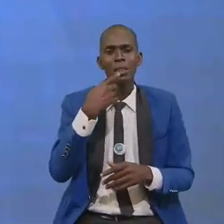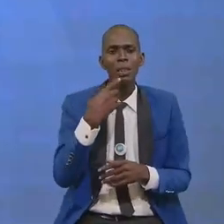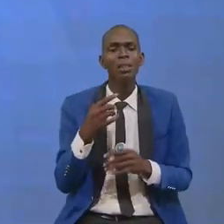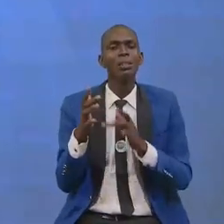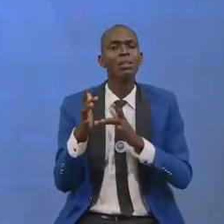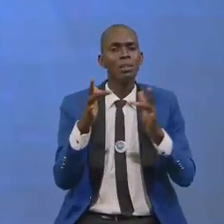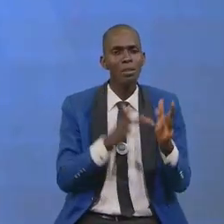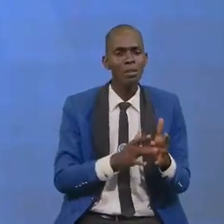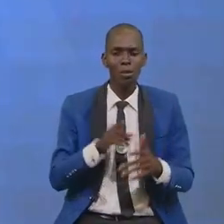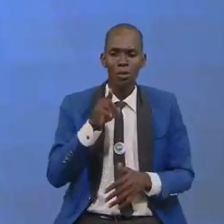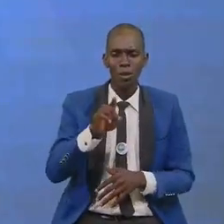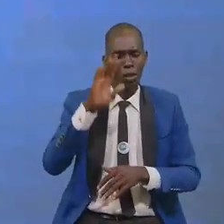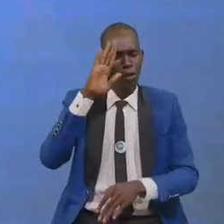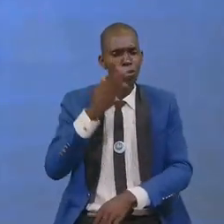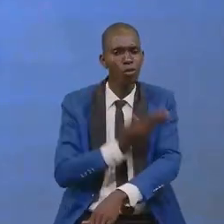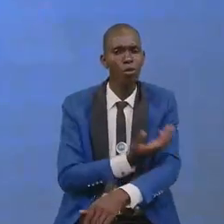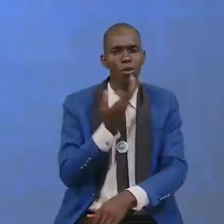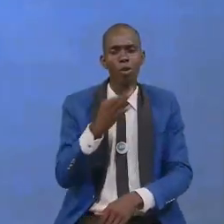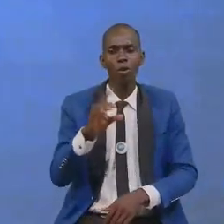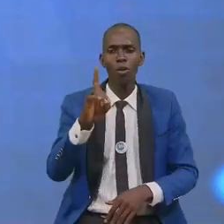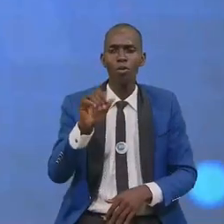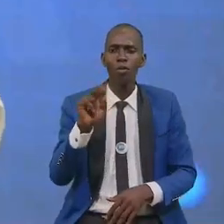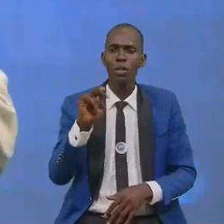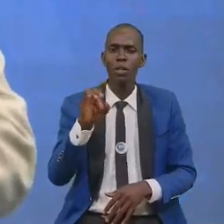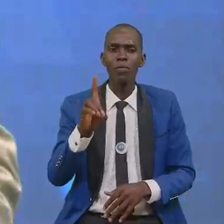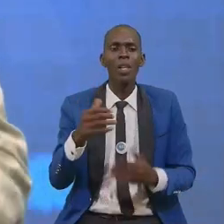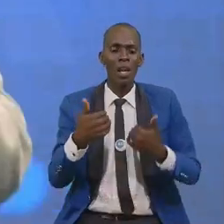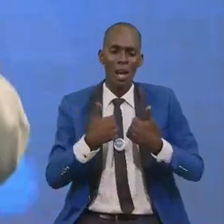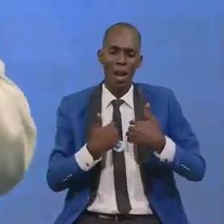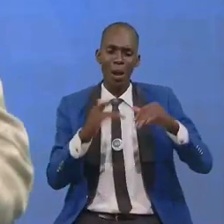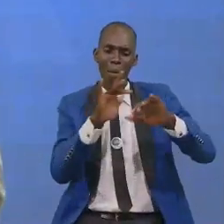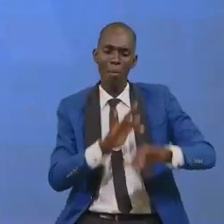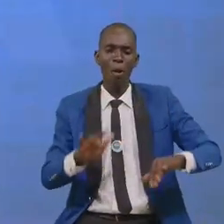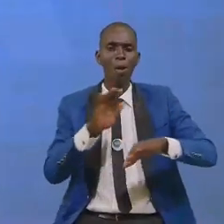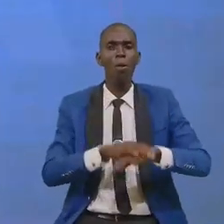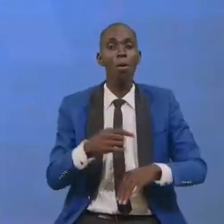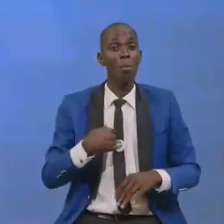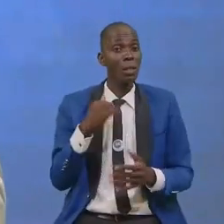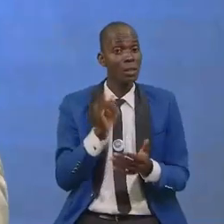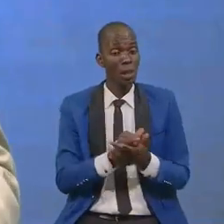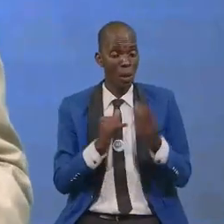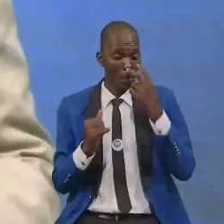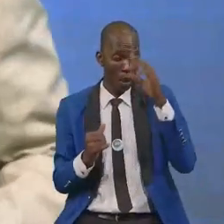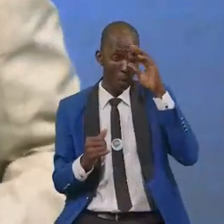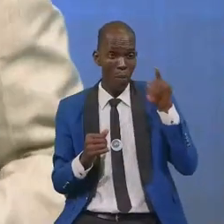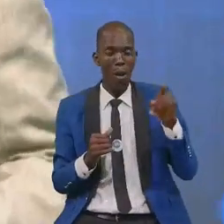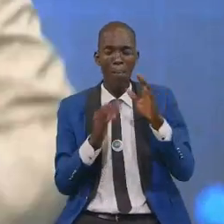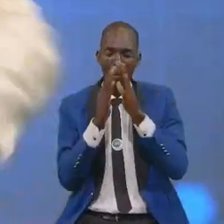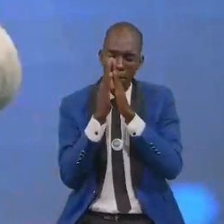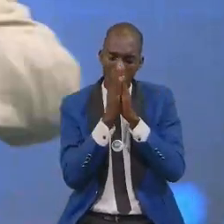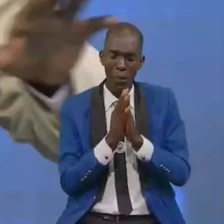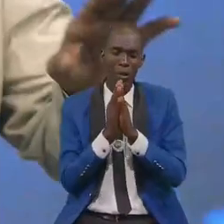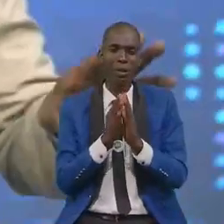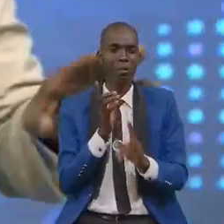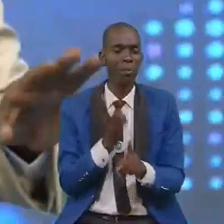Jésus est pitié de moi cet homme a prié et a fait la